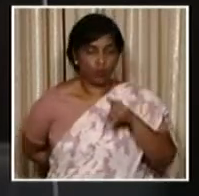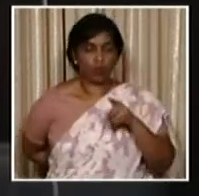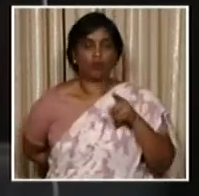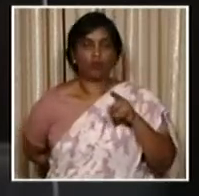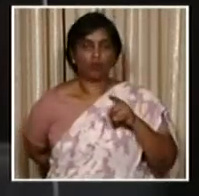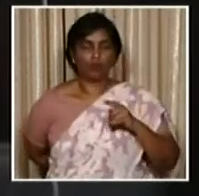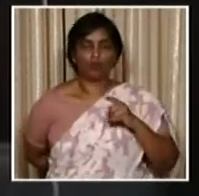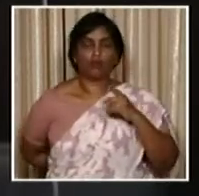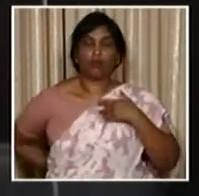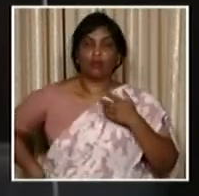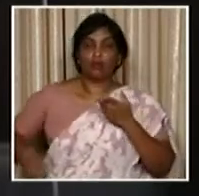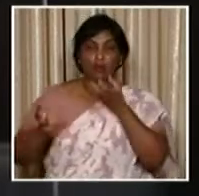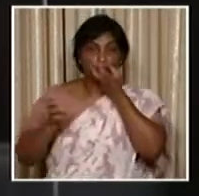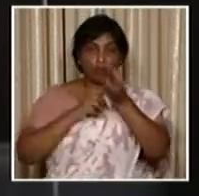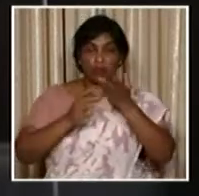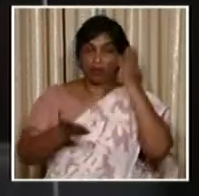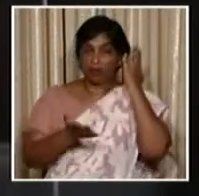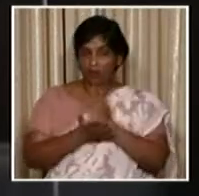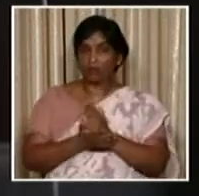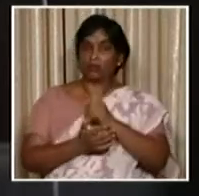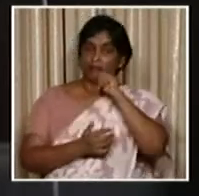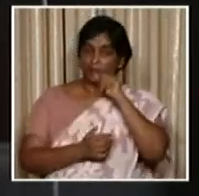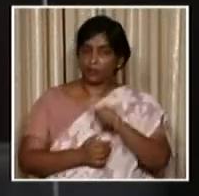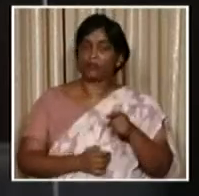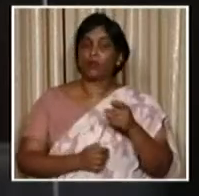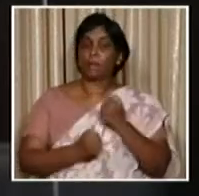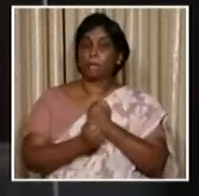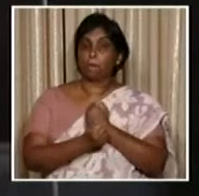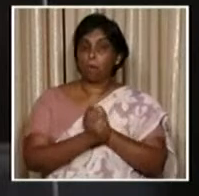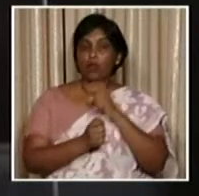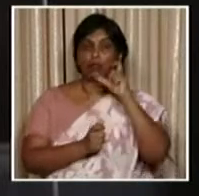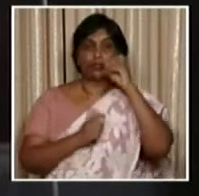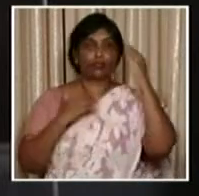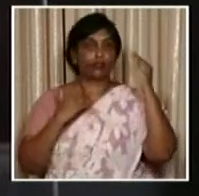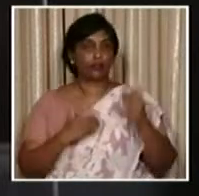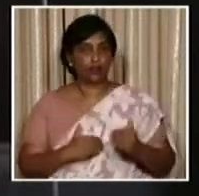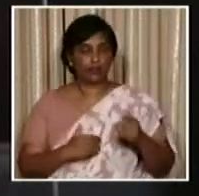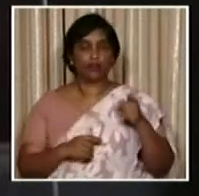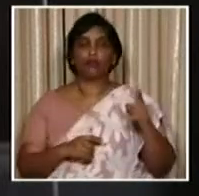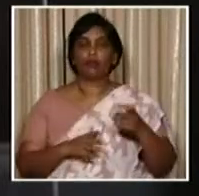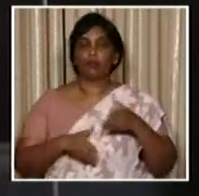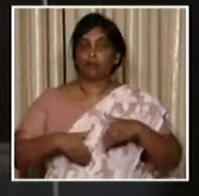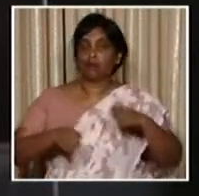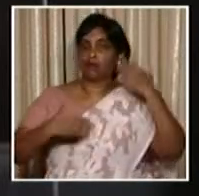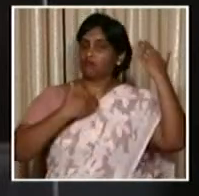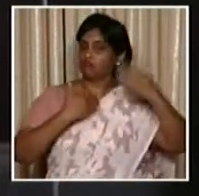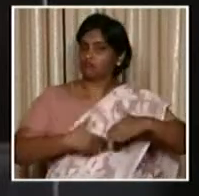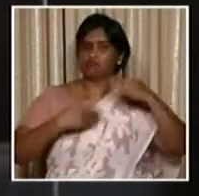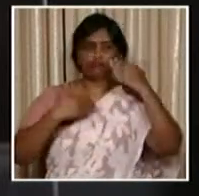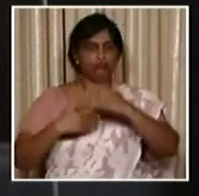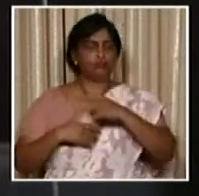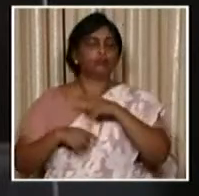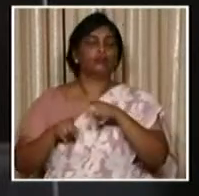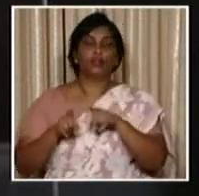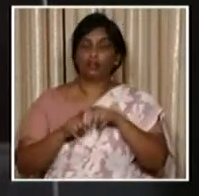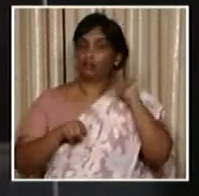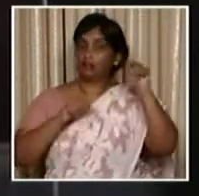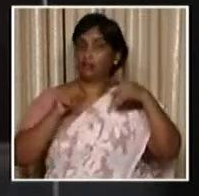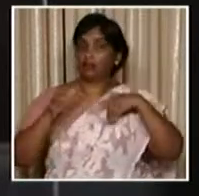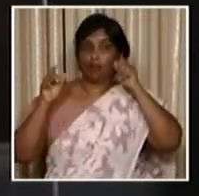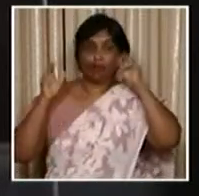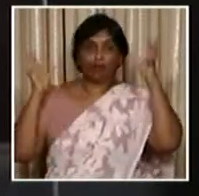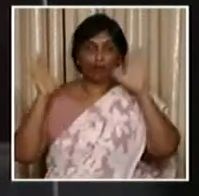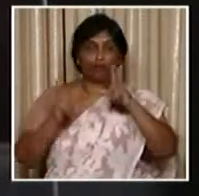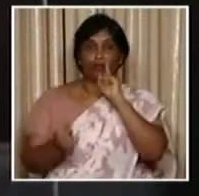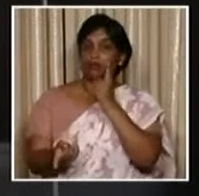meweni praharayak walakwanna nan aniwaryenma police sandira neethi hari dala marga badaka dala e sthana walata ena